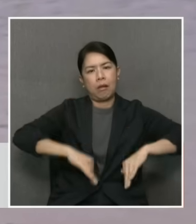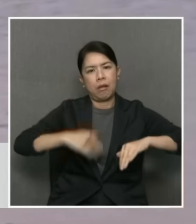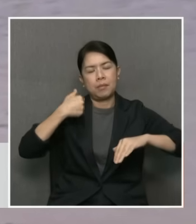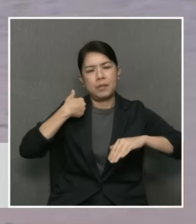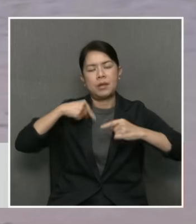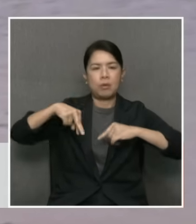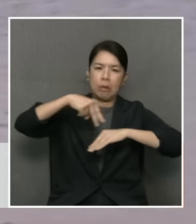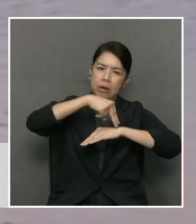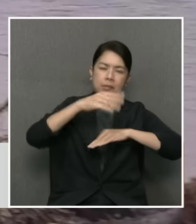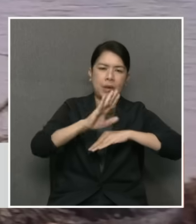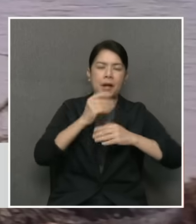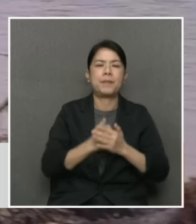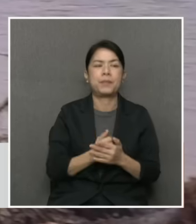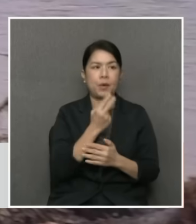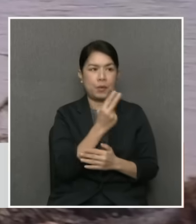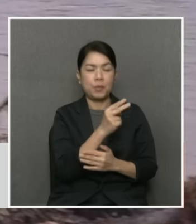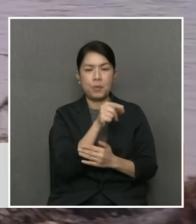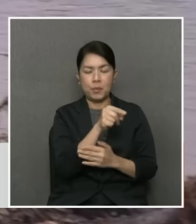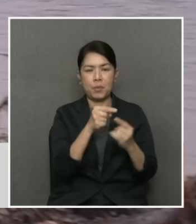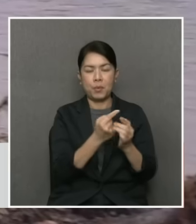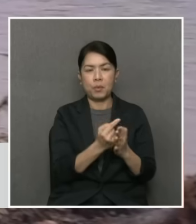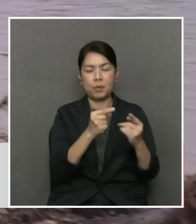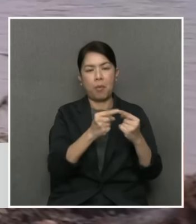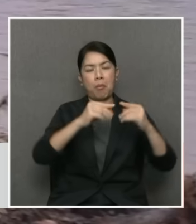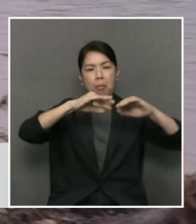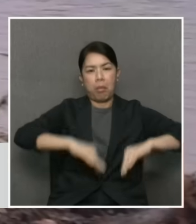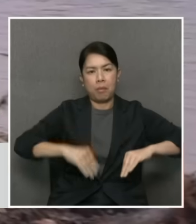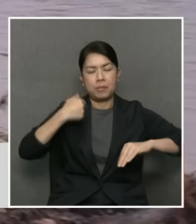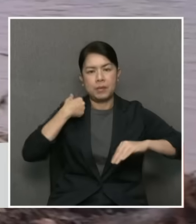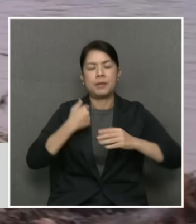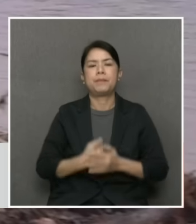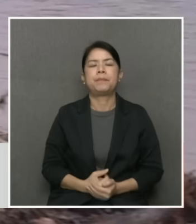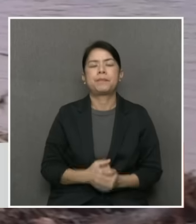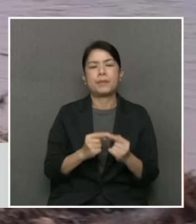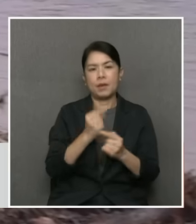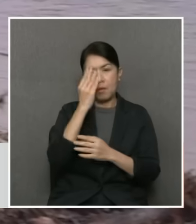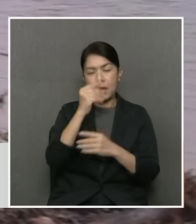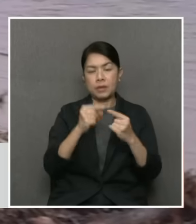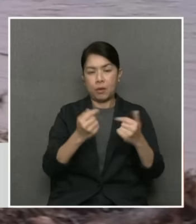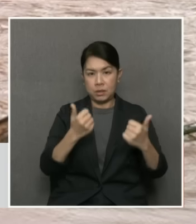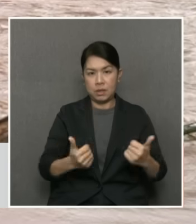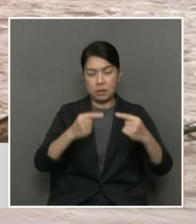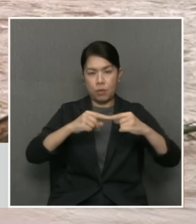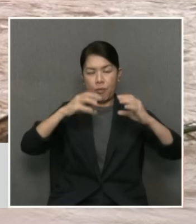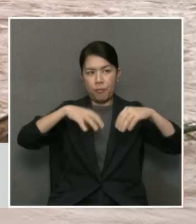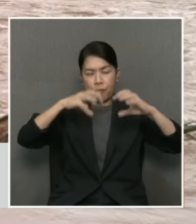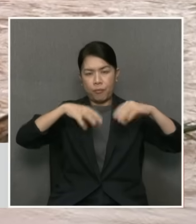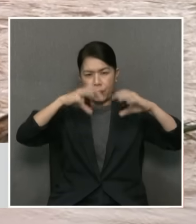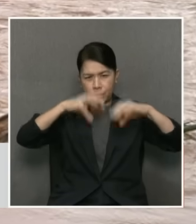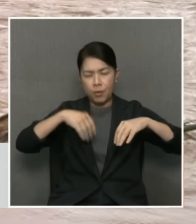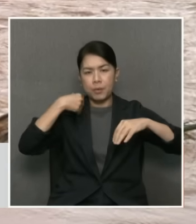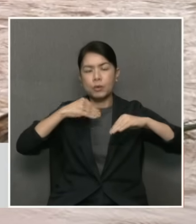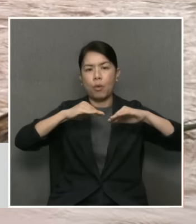นี่คือภาพความเสียหายล่าสุดเลยซึ่งทางด้านของจังหวัดตราชแม้ว่าฝนจะเบาลงมาแล้วนะคะแต่